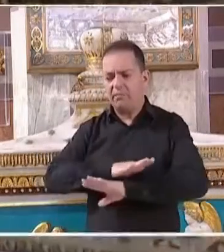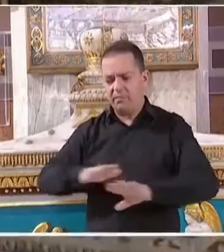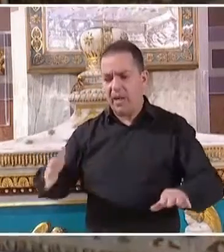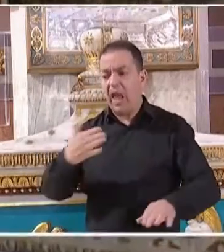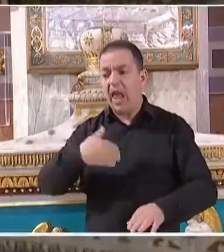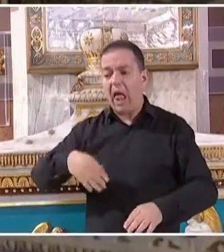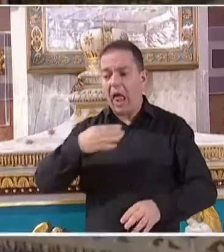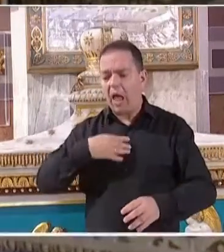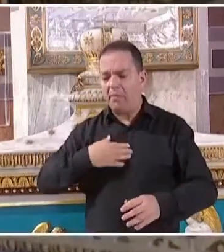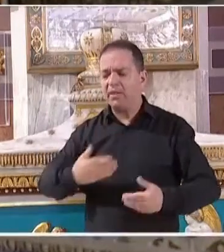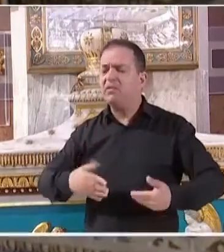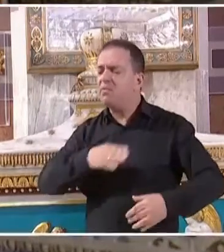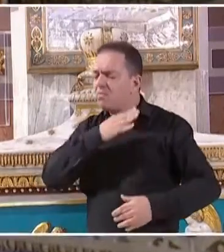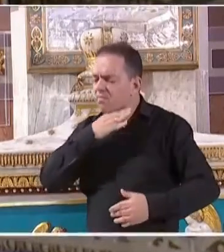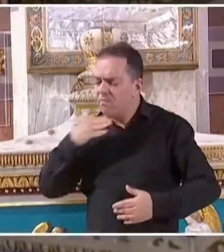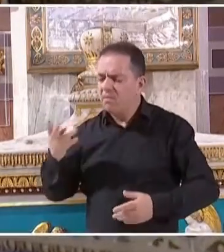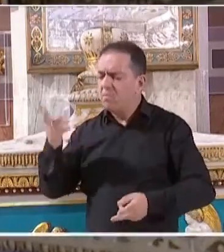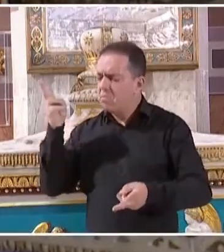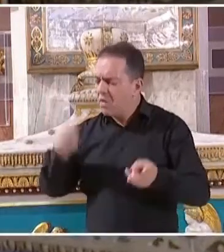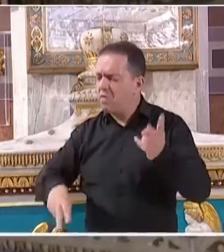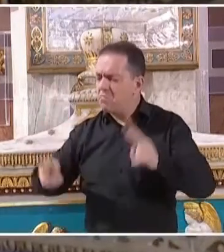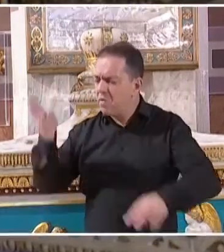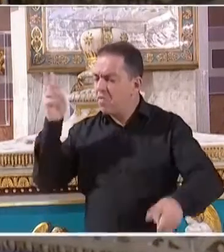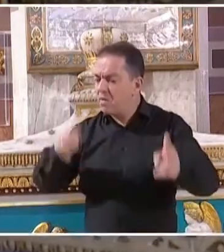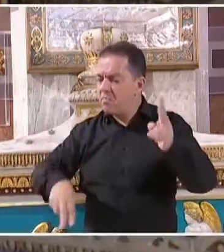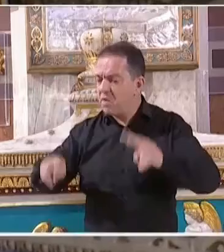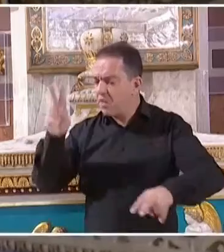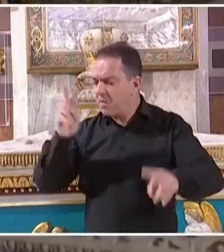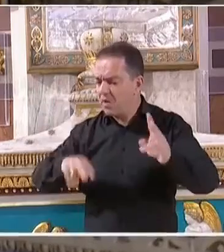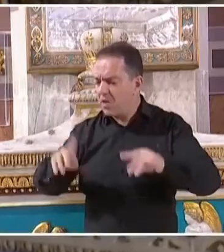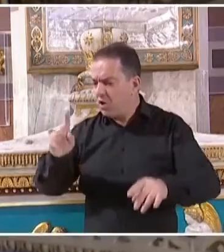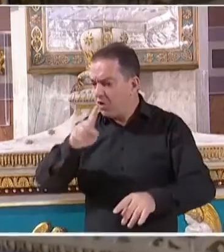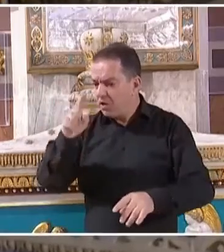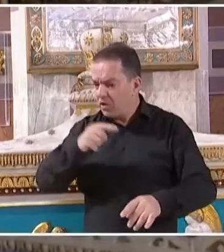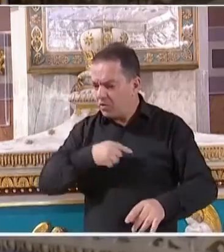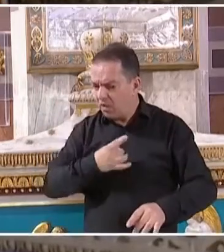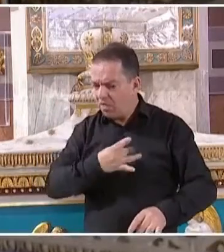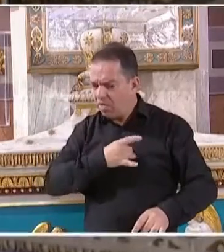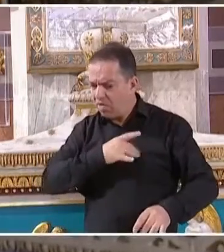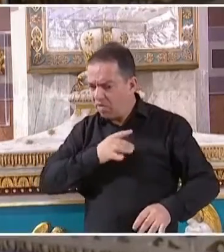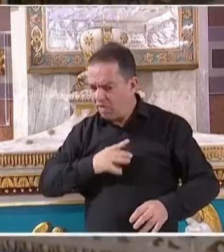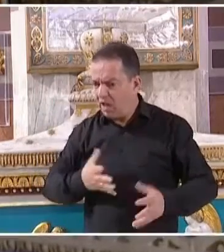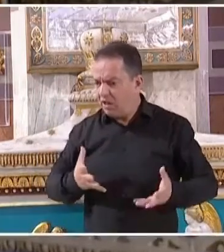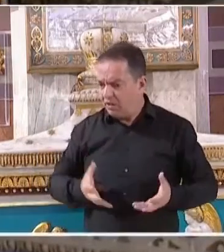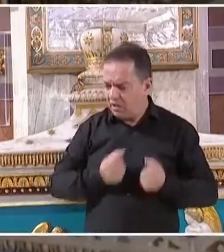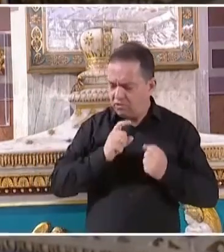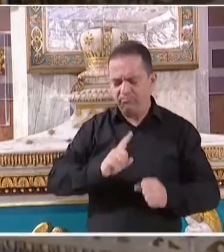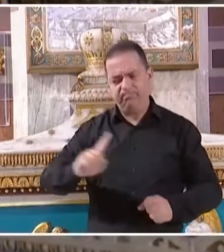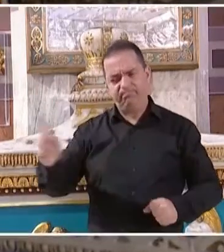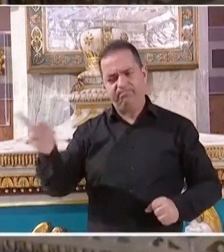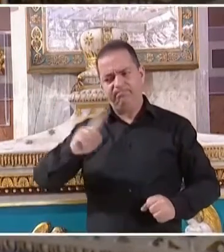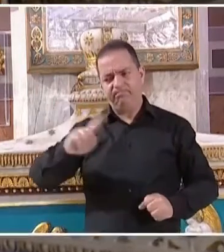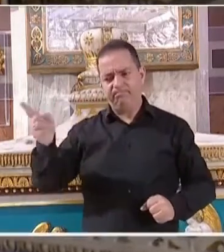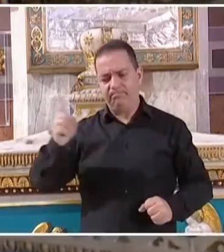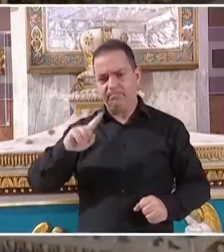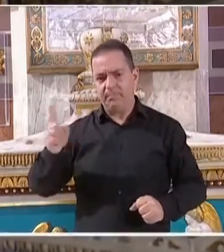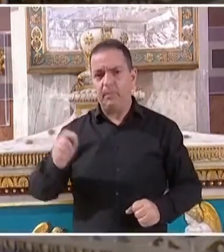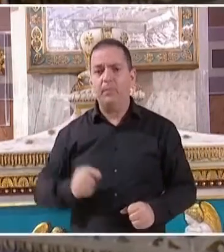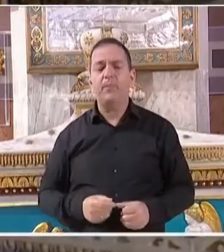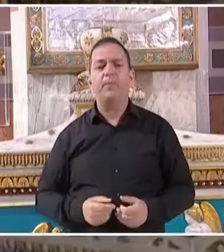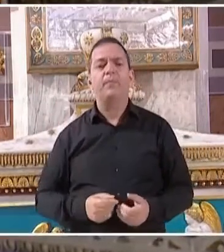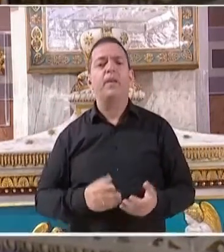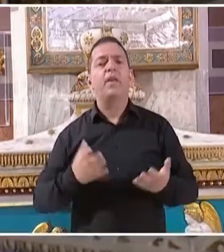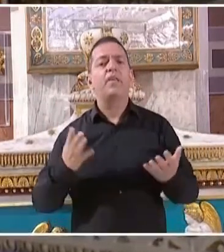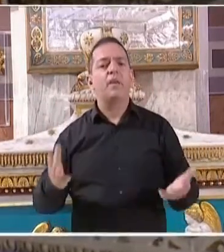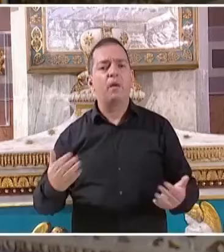αυτοπροαιρέτως αποθανούμεν και ου φυσόμεθα τη ζωή ημών». Το να σου